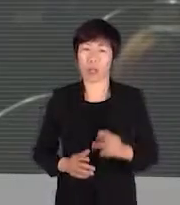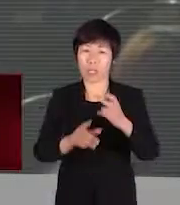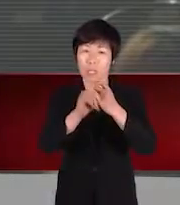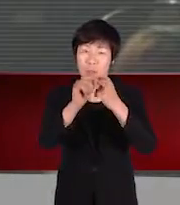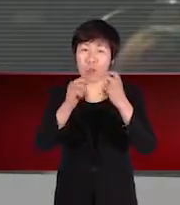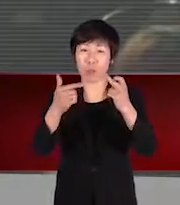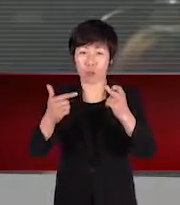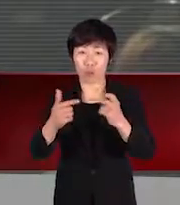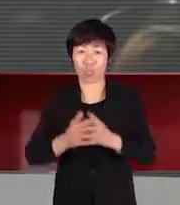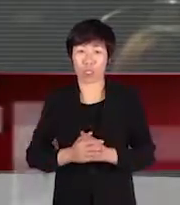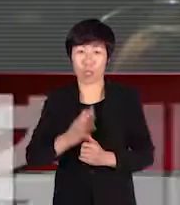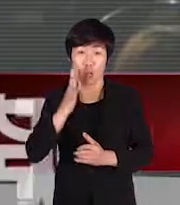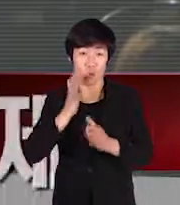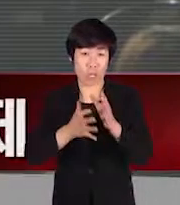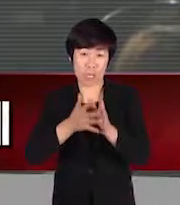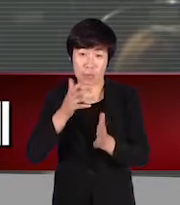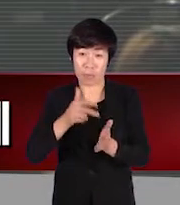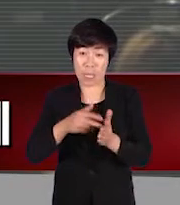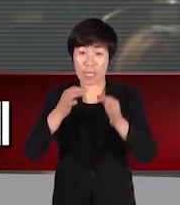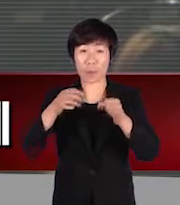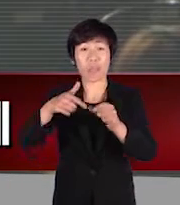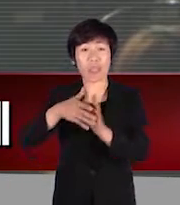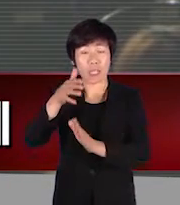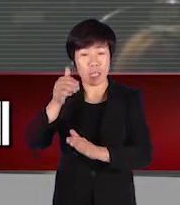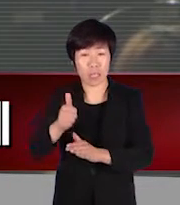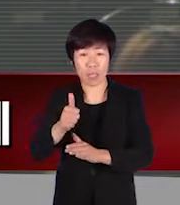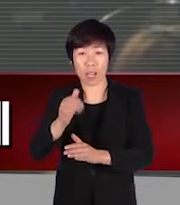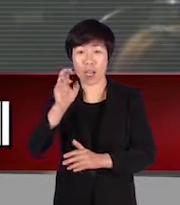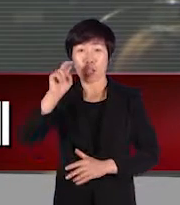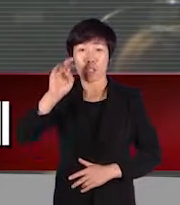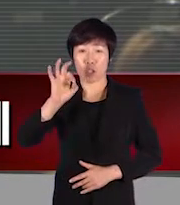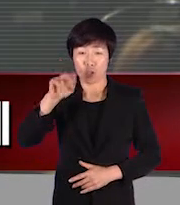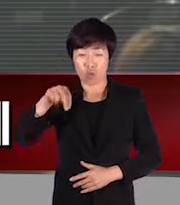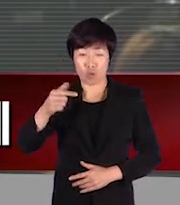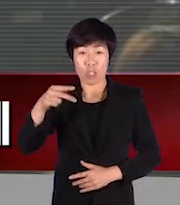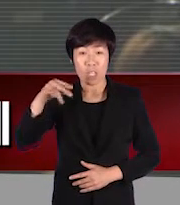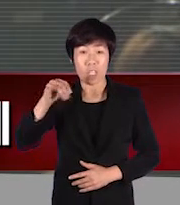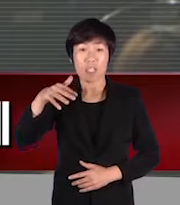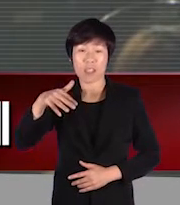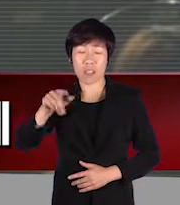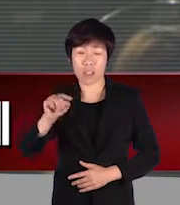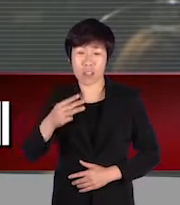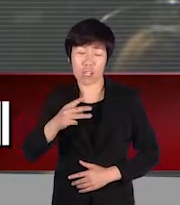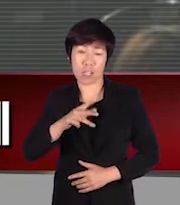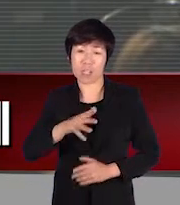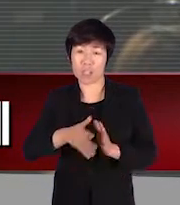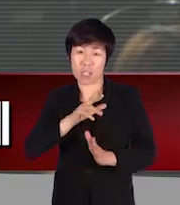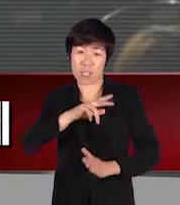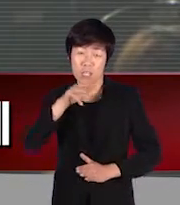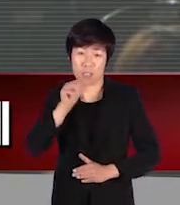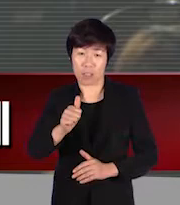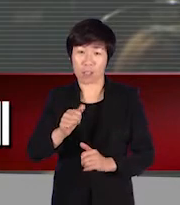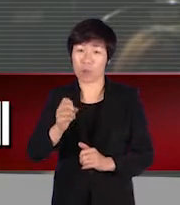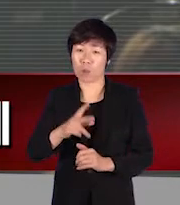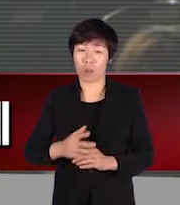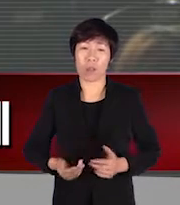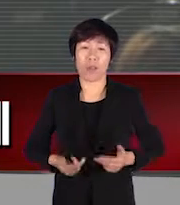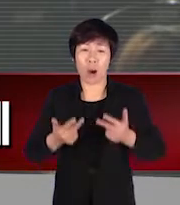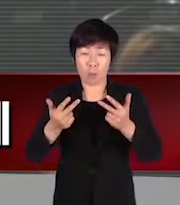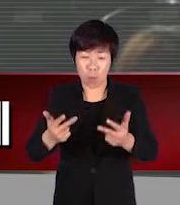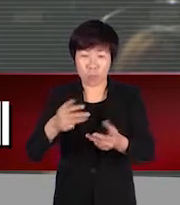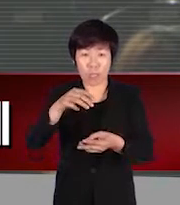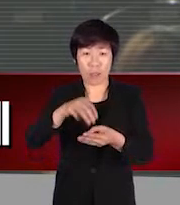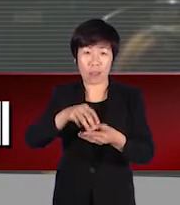지난 12월 6일 울산시가 김기현 시장, 윤시철 시의회의장, 김복광 울산광역시